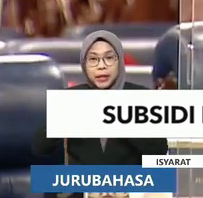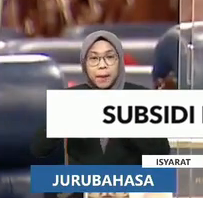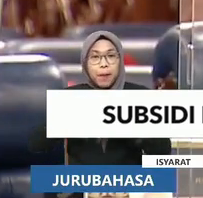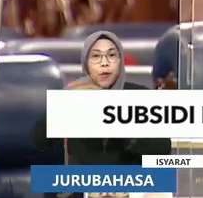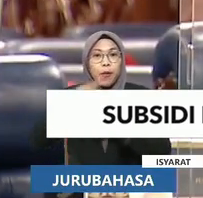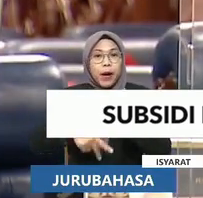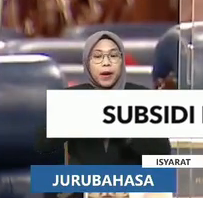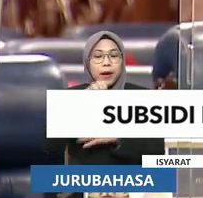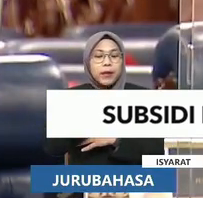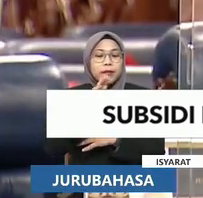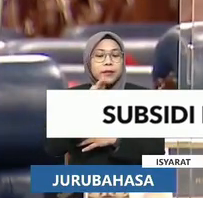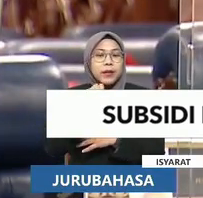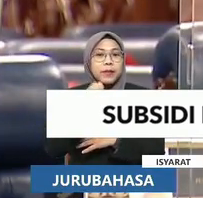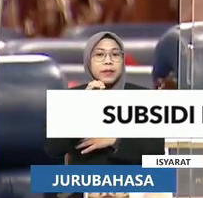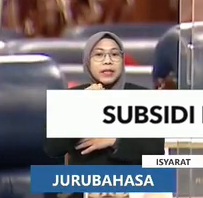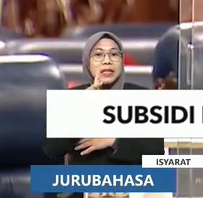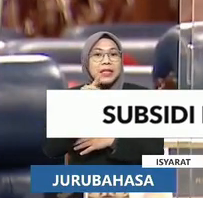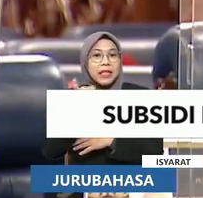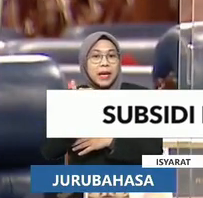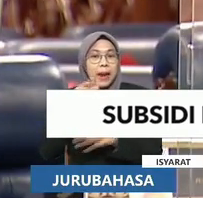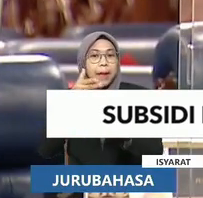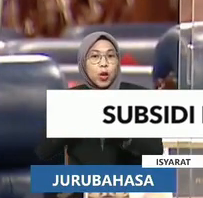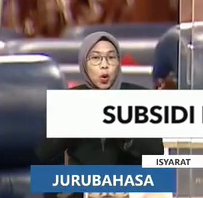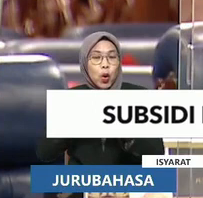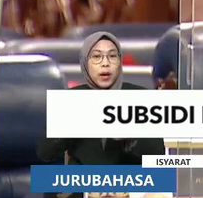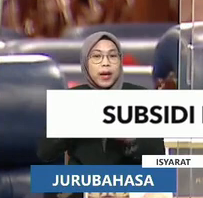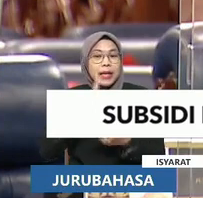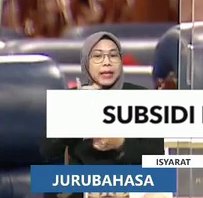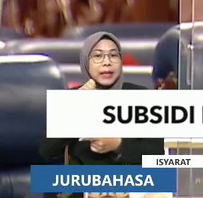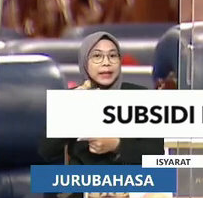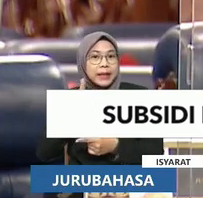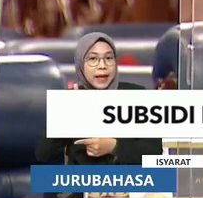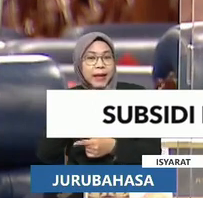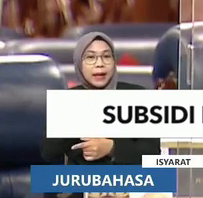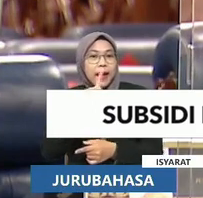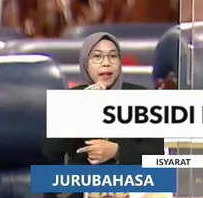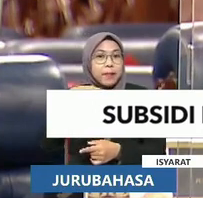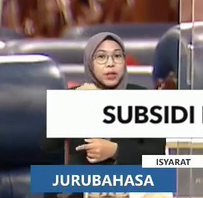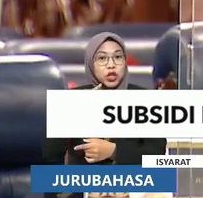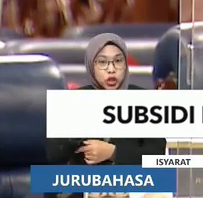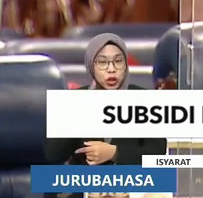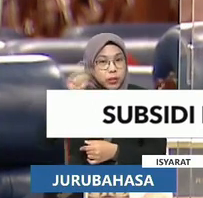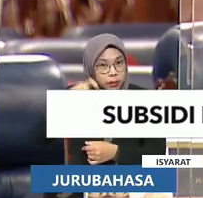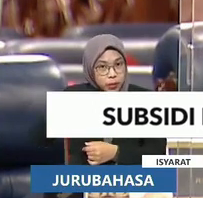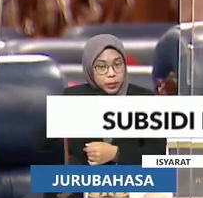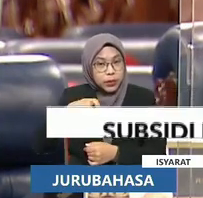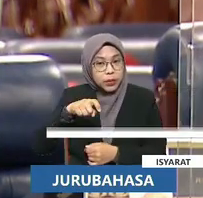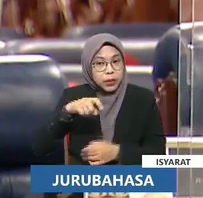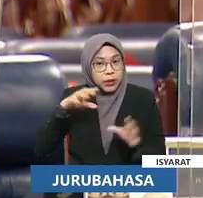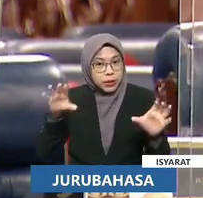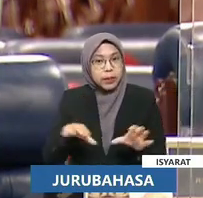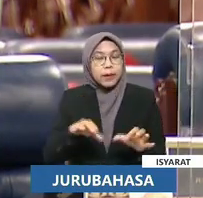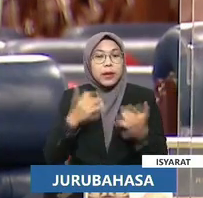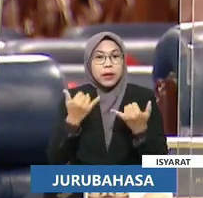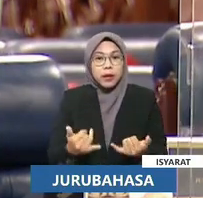Bukit bendera yang bertanya sama Adel 1 penyelarasan program subsidi petrol Diesel dan elpiji perlu diadakan atau tidak apalagi